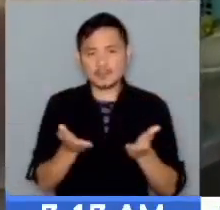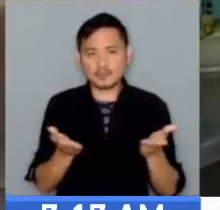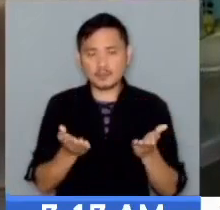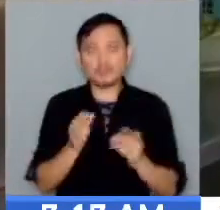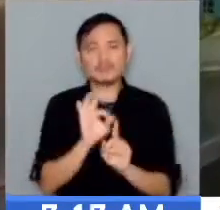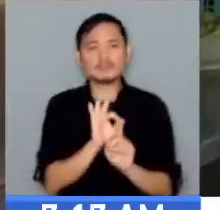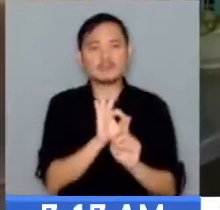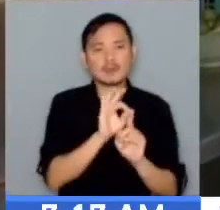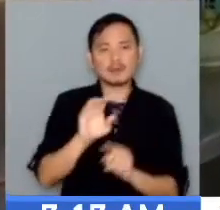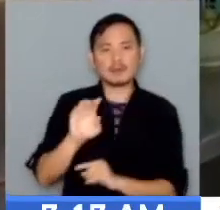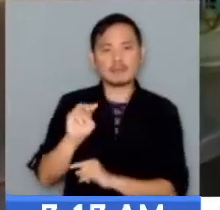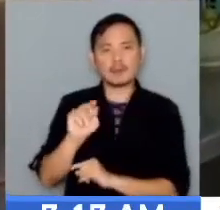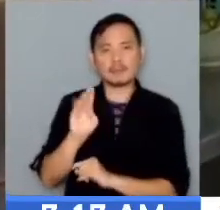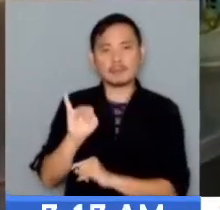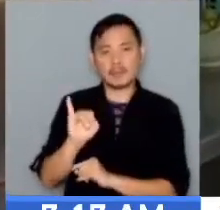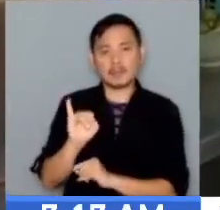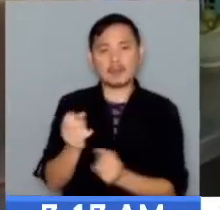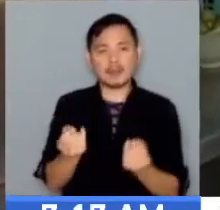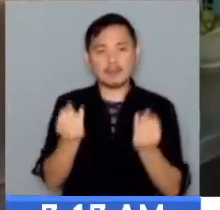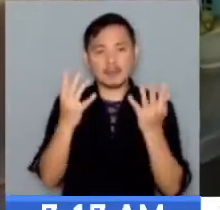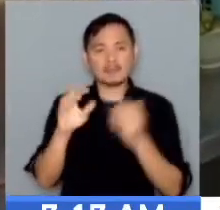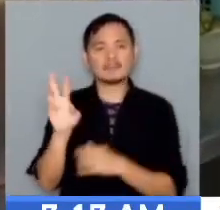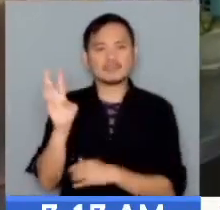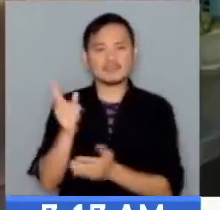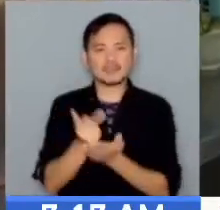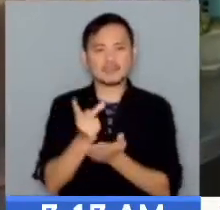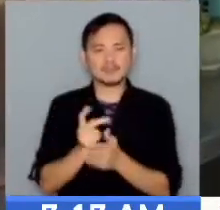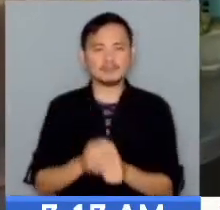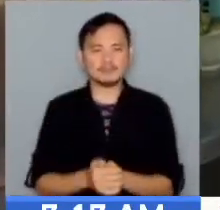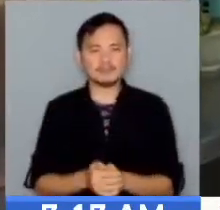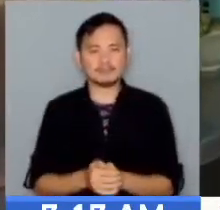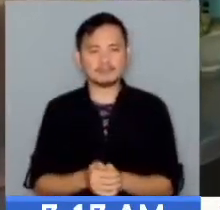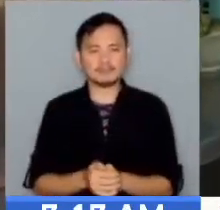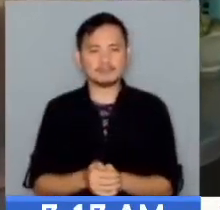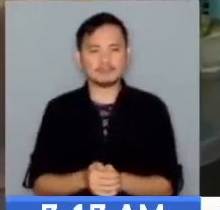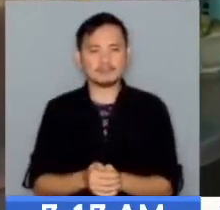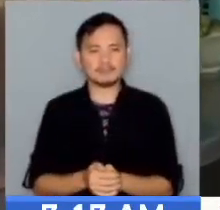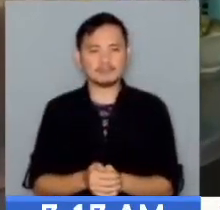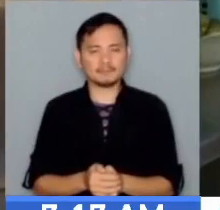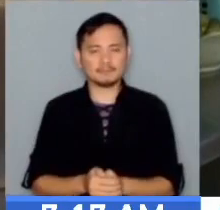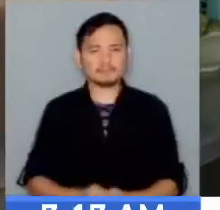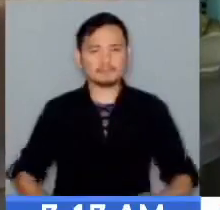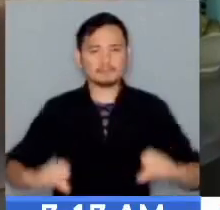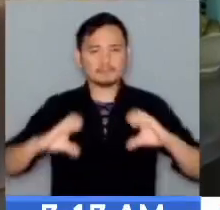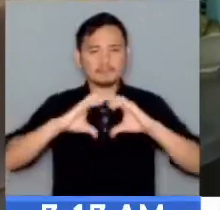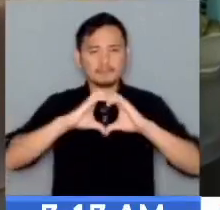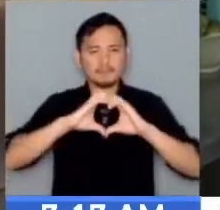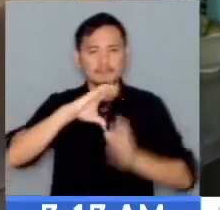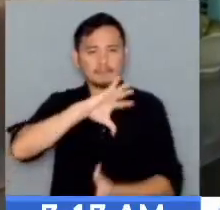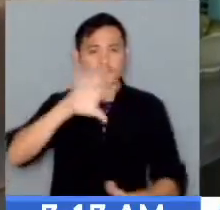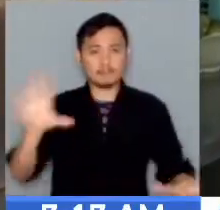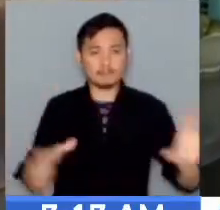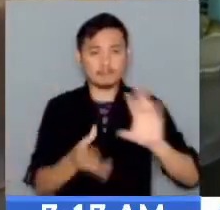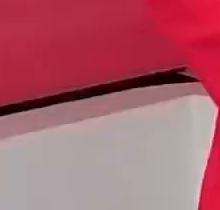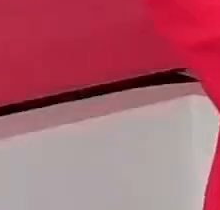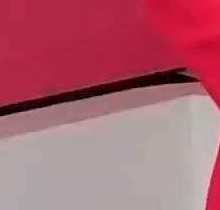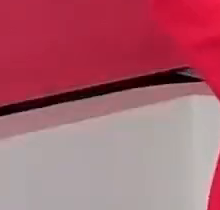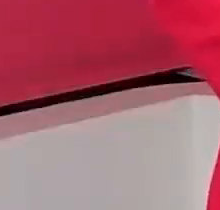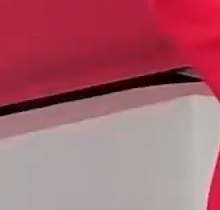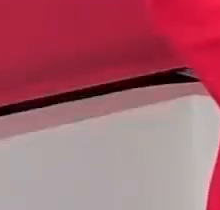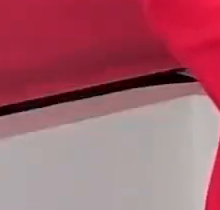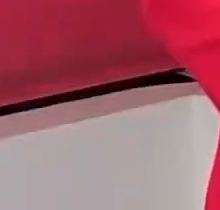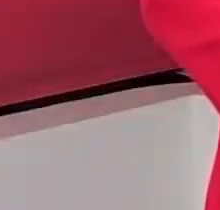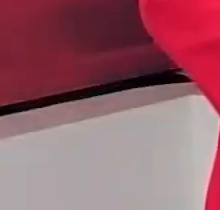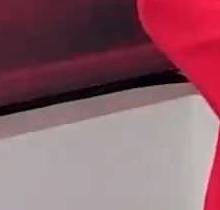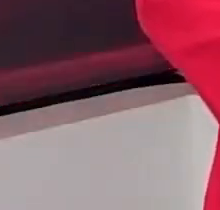na 60 pesos ang kada order. Yan muna unang balita mula rito sa Caloocan. Ako po si James Agustin para sa GMA Integrated News. Mauna